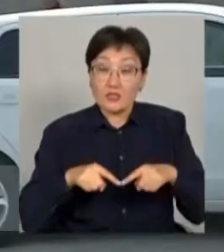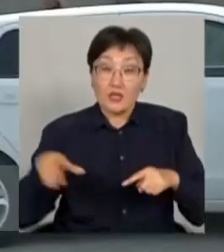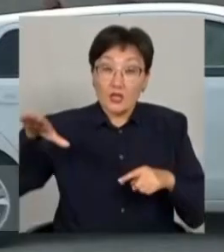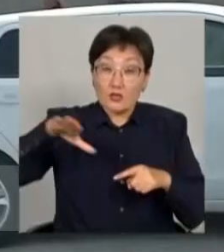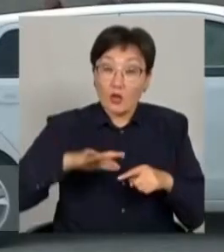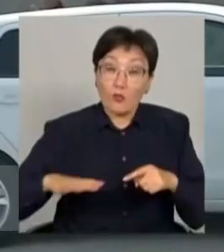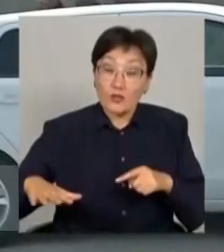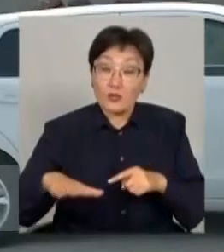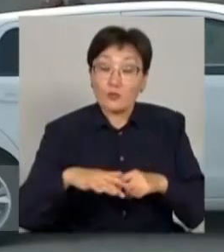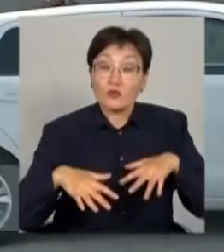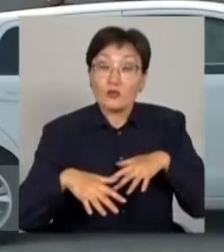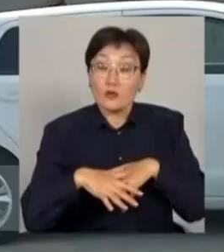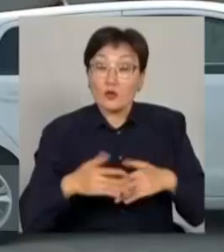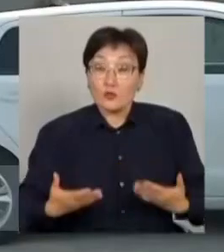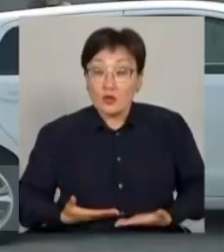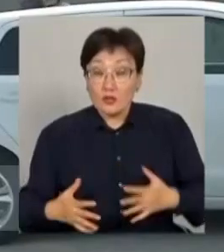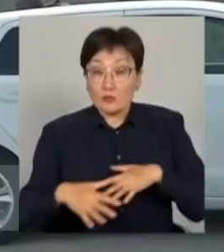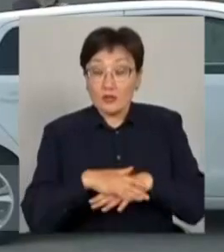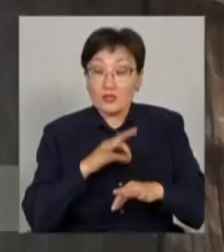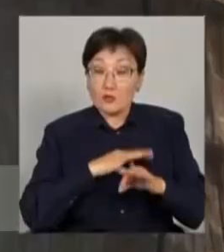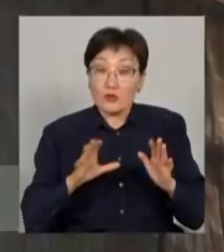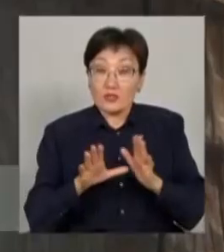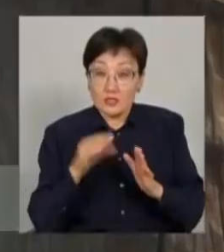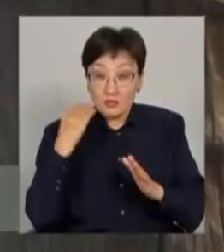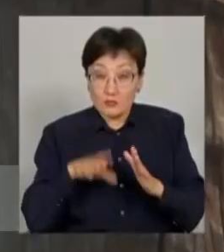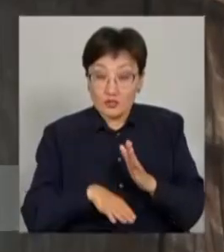бөктерінде тұратындар пайдаланатын электр сапасы